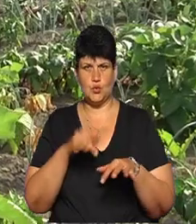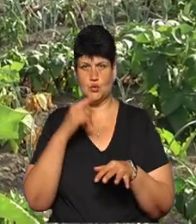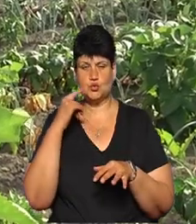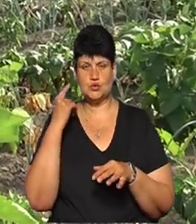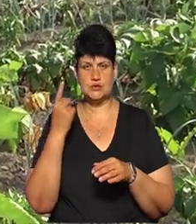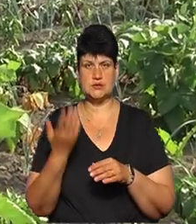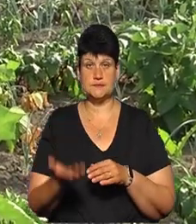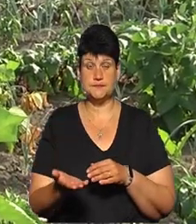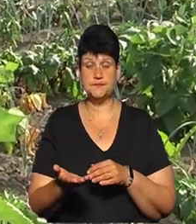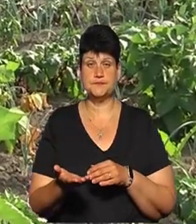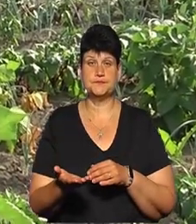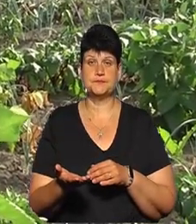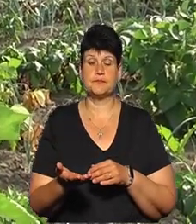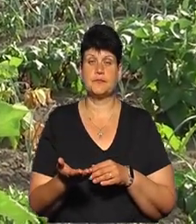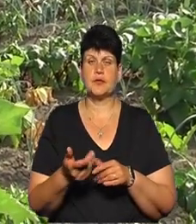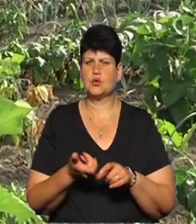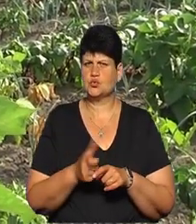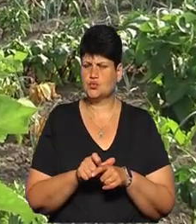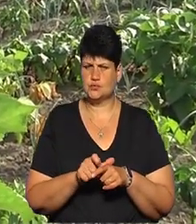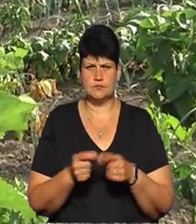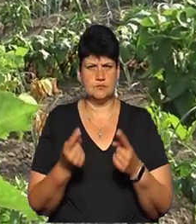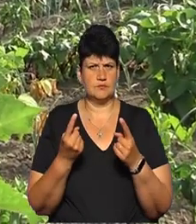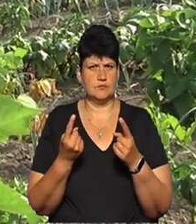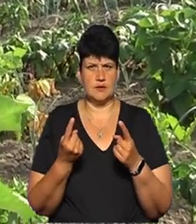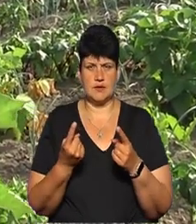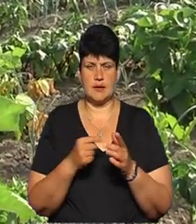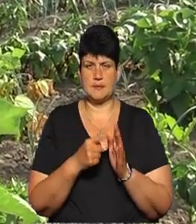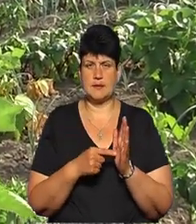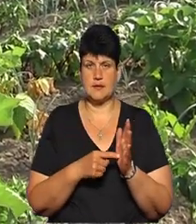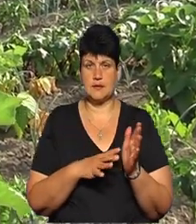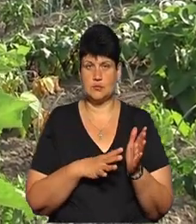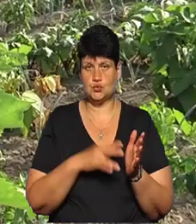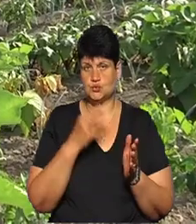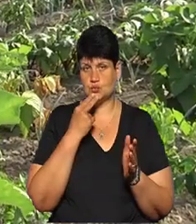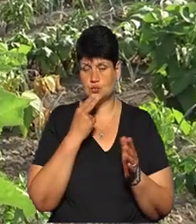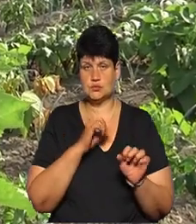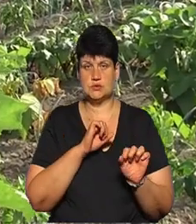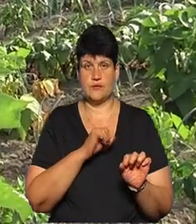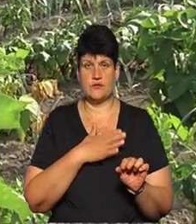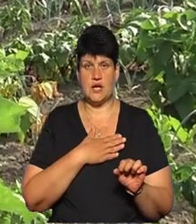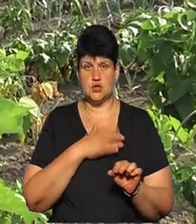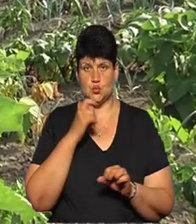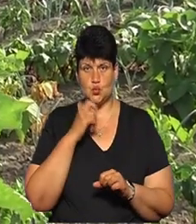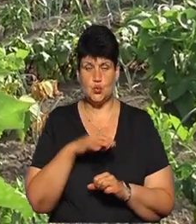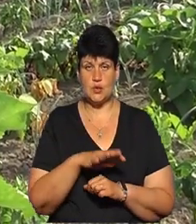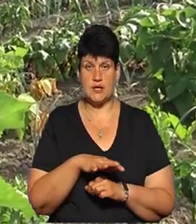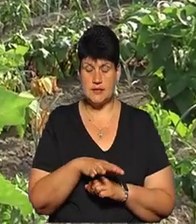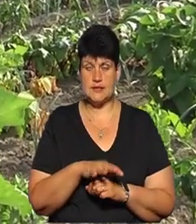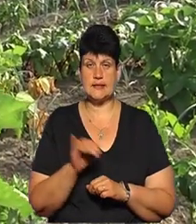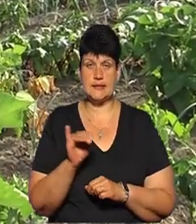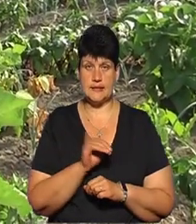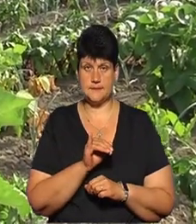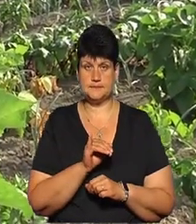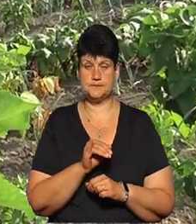Федерації дуже гостро стало питання продовольчої безпеки в нашій країні. І долучилися